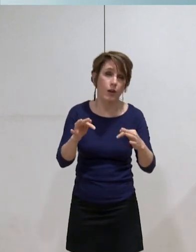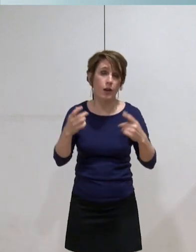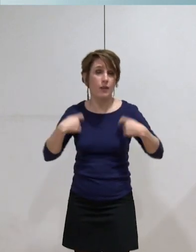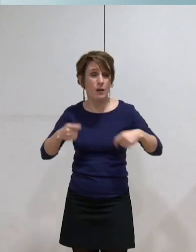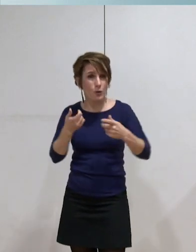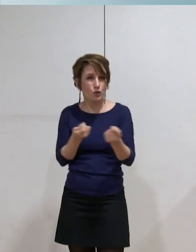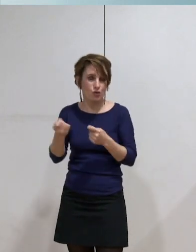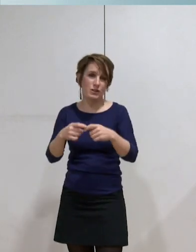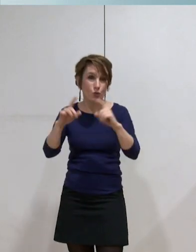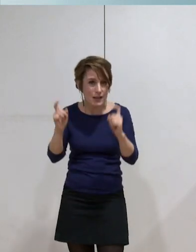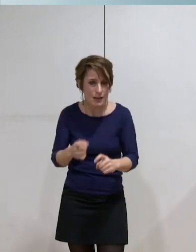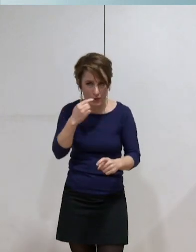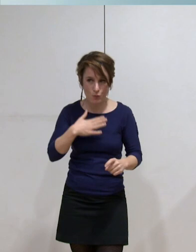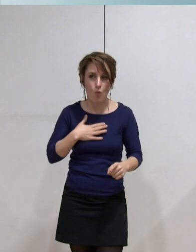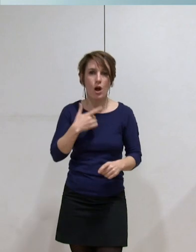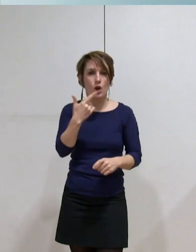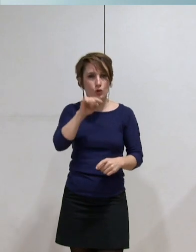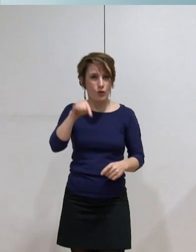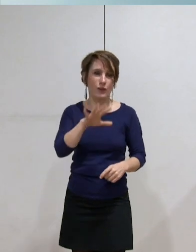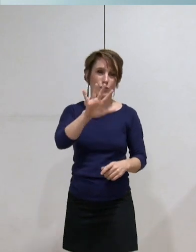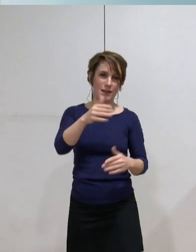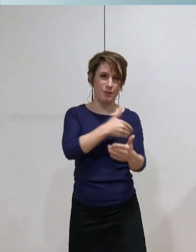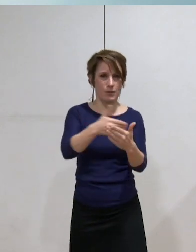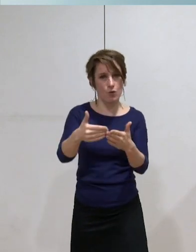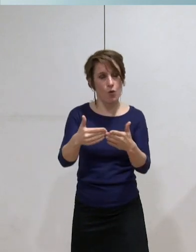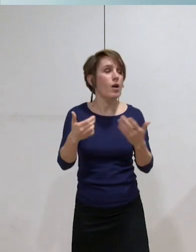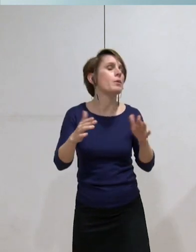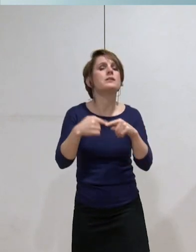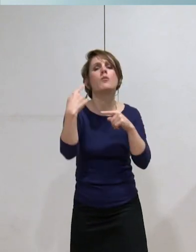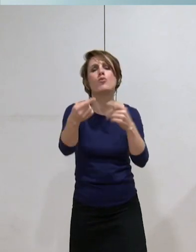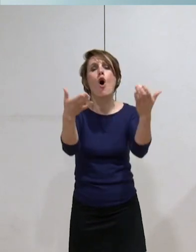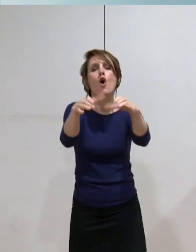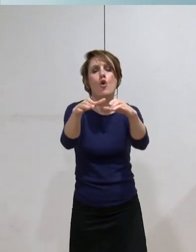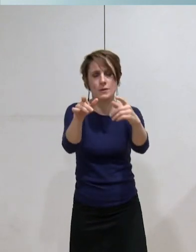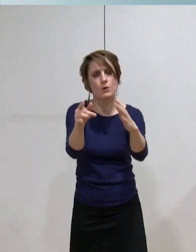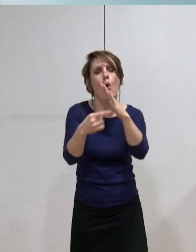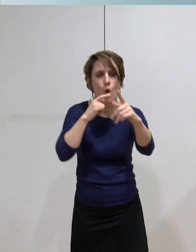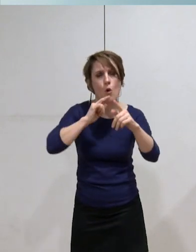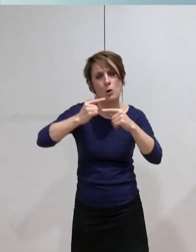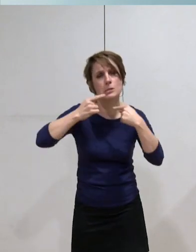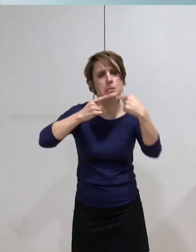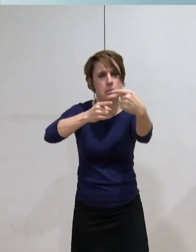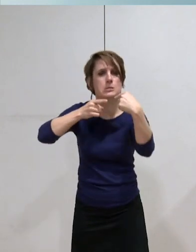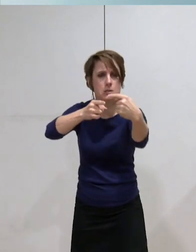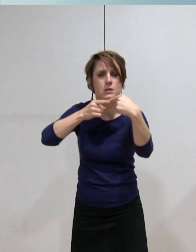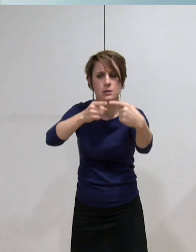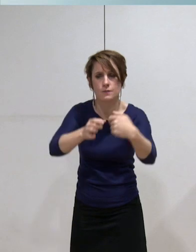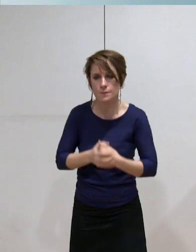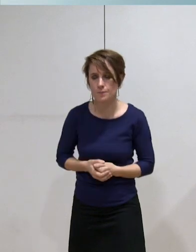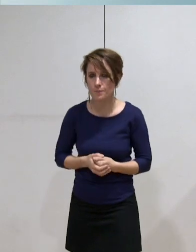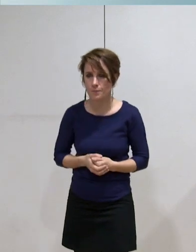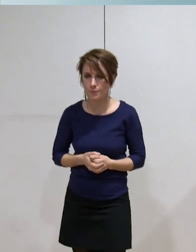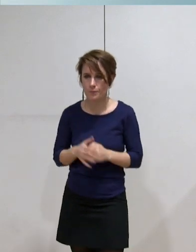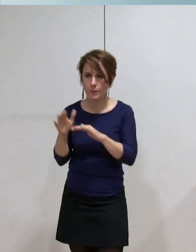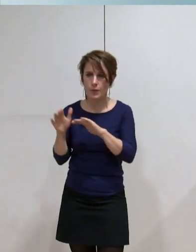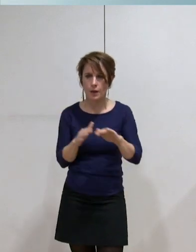2,51 millions mais on pourra revoir ça en commission on a parlé de la casse